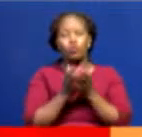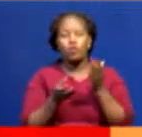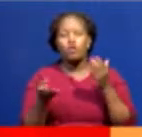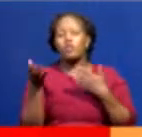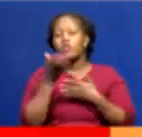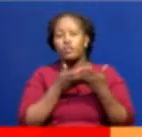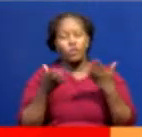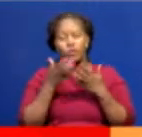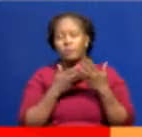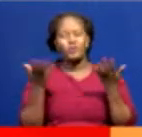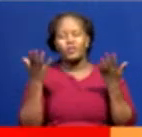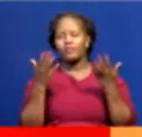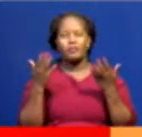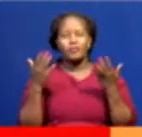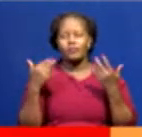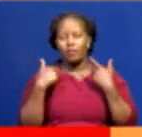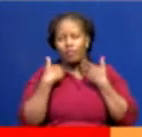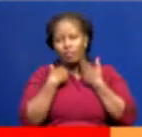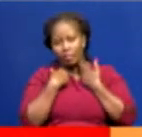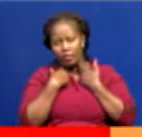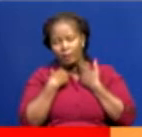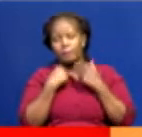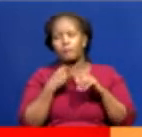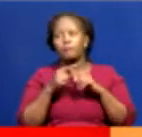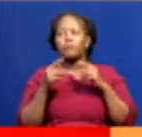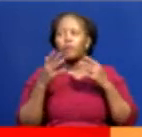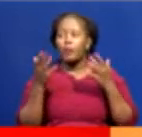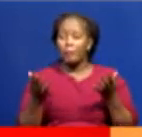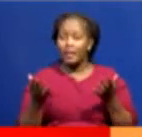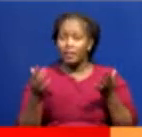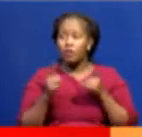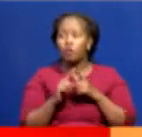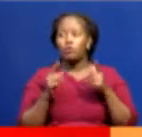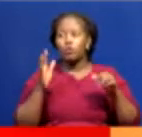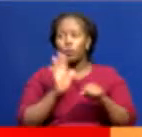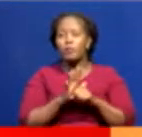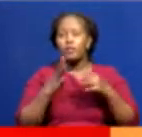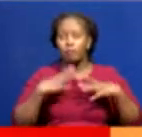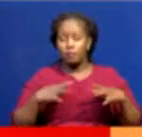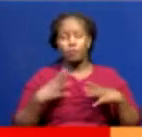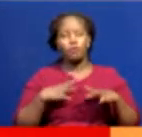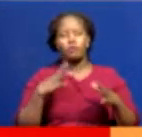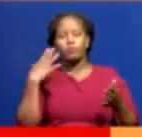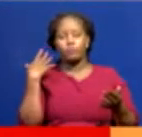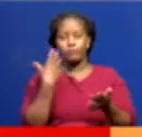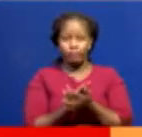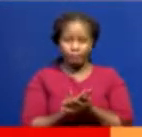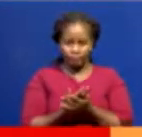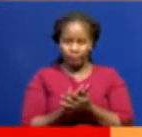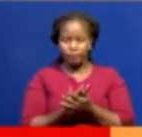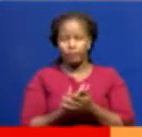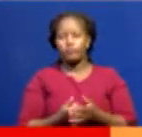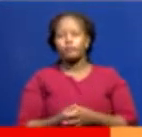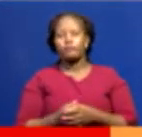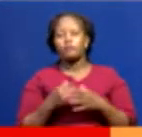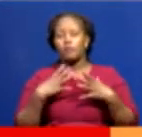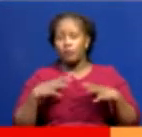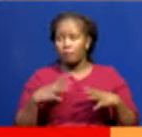nyuma, itarudi nyuma, lakini pia watu wengi watakamatwa, watawekwa ndani.